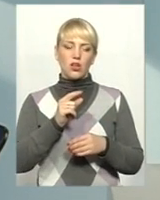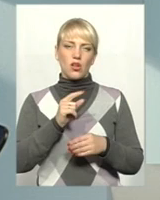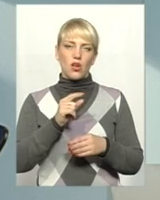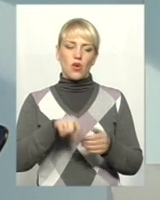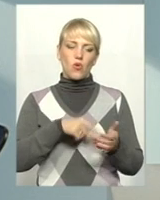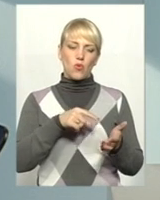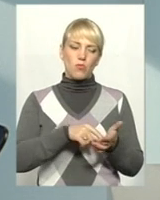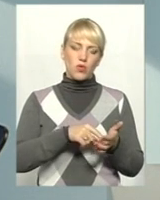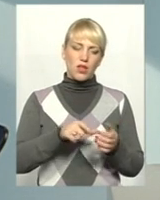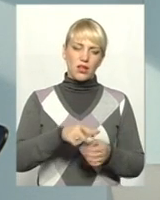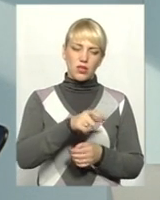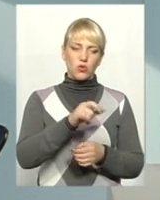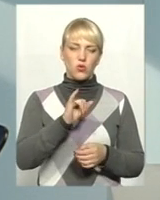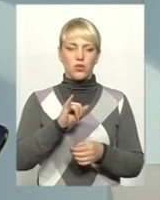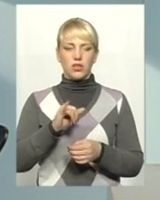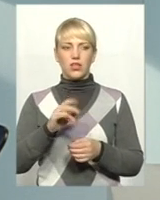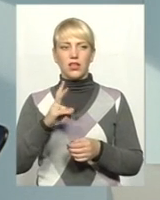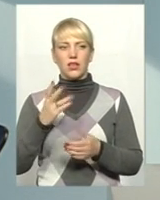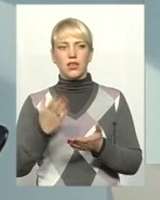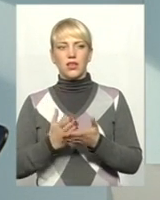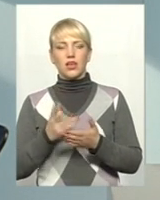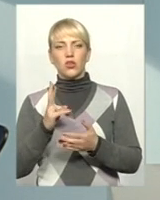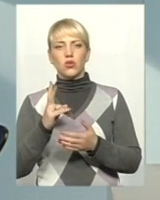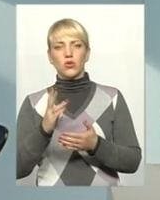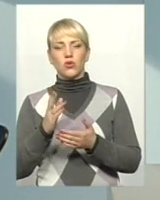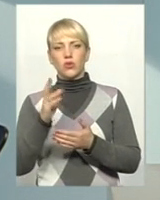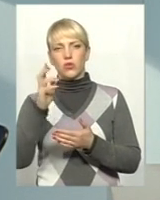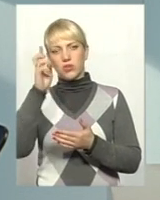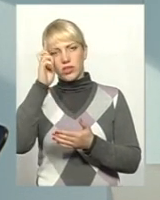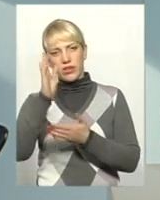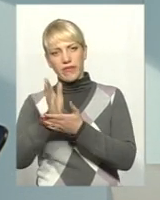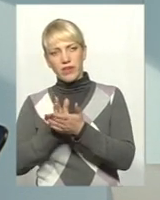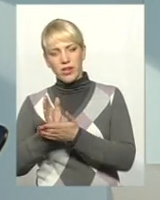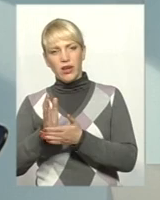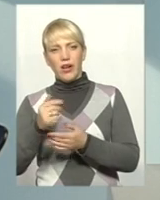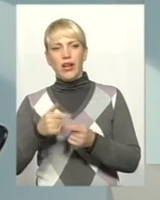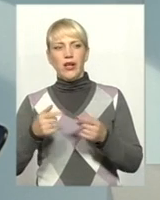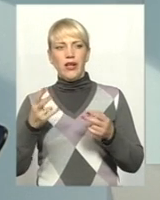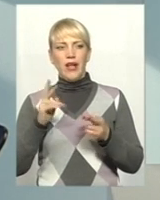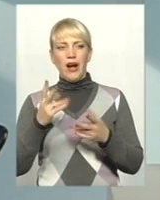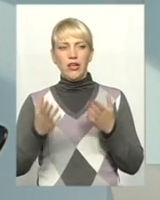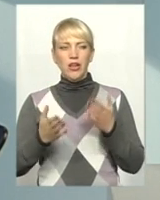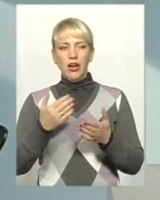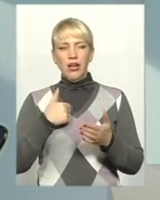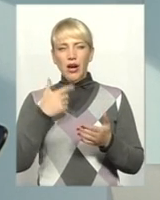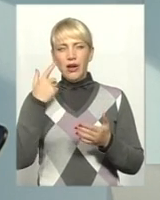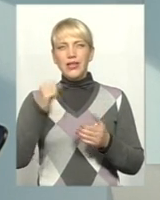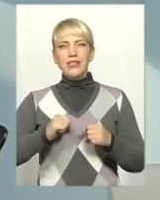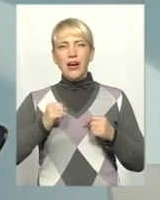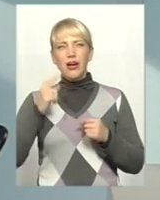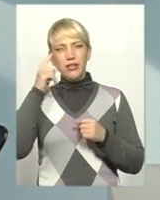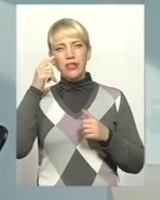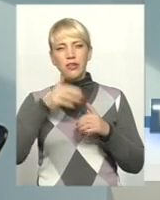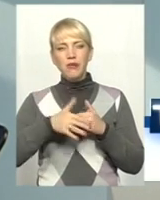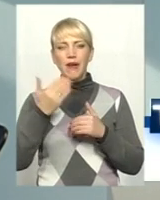яка на балансі служби автомобільних доріг. То якщо взяти, я так намагаюся зрозуміти